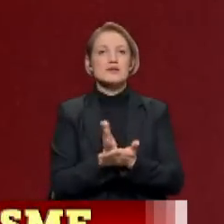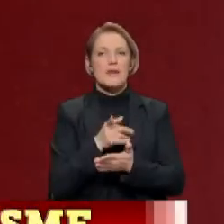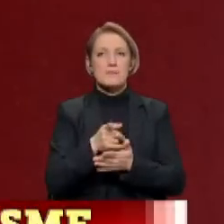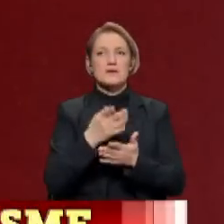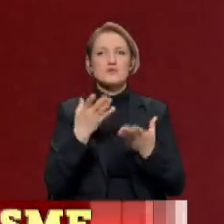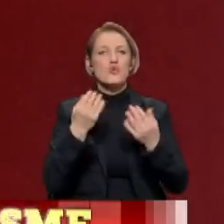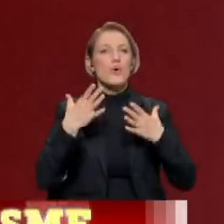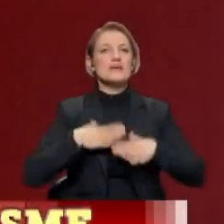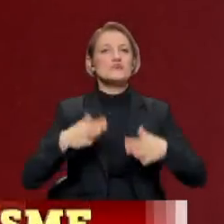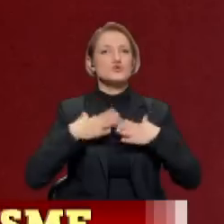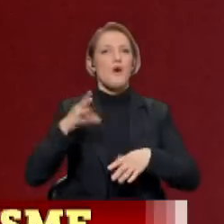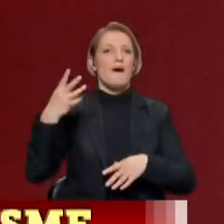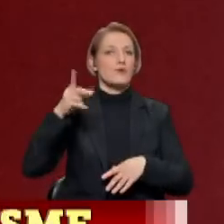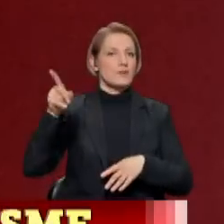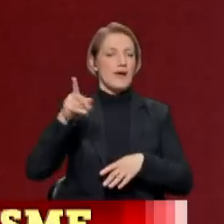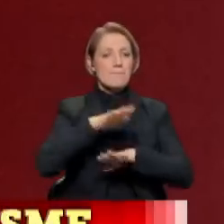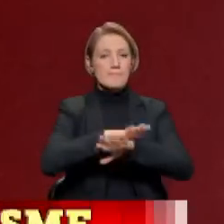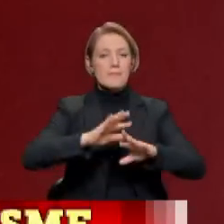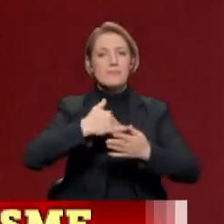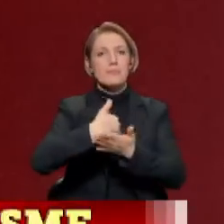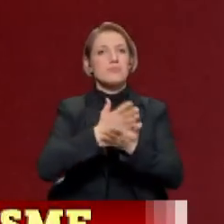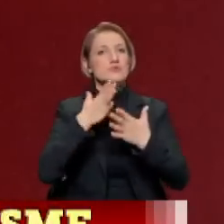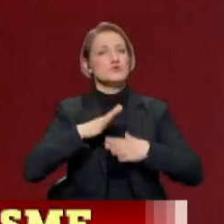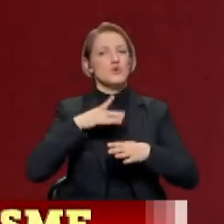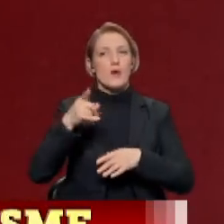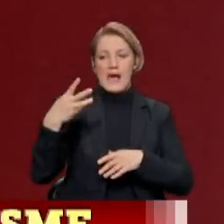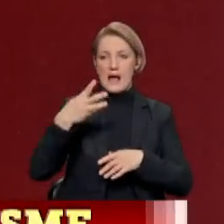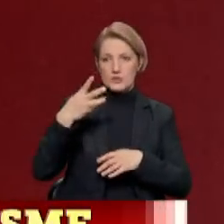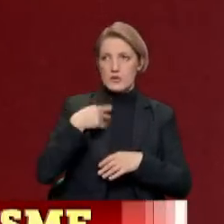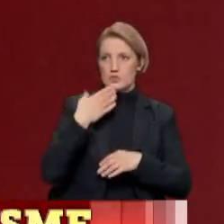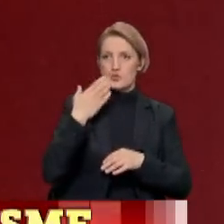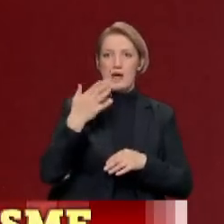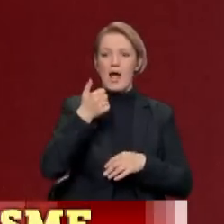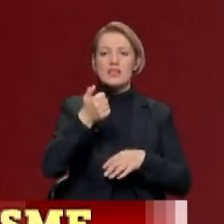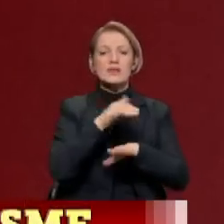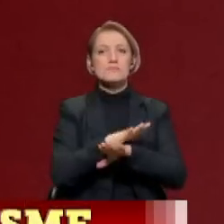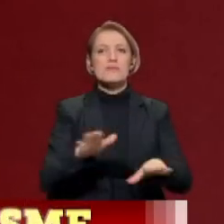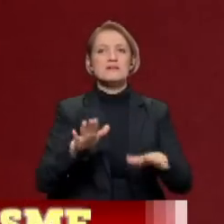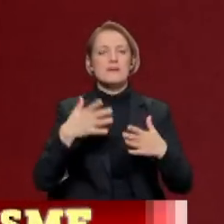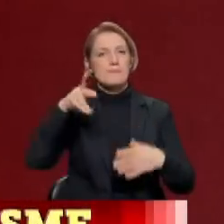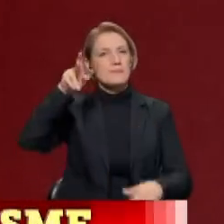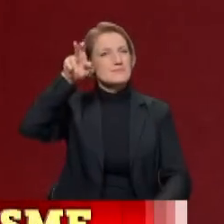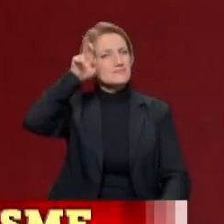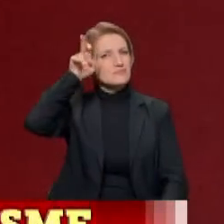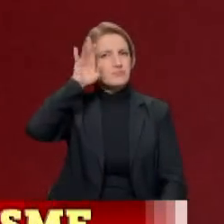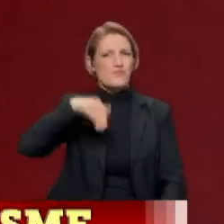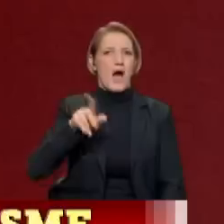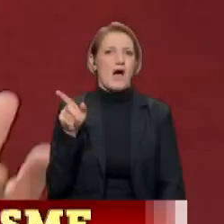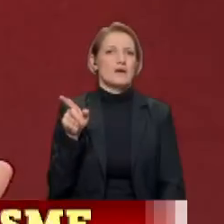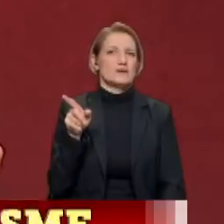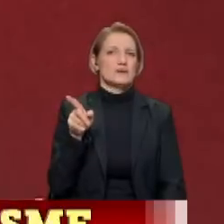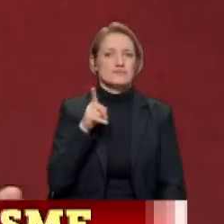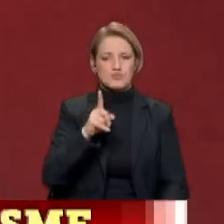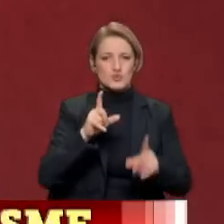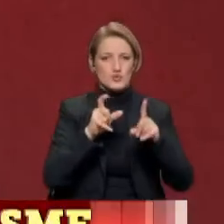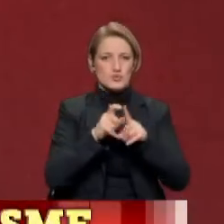dağılmasını çok istiyor Erdoğan. Ben söylüyorum yani Erdoğan'da bir altılı masa paranoyası var. Şimdi bu